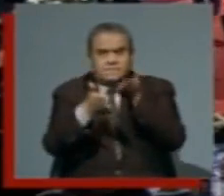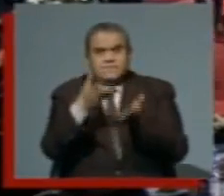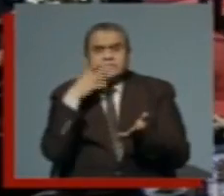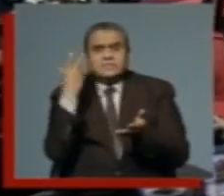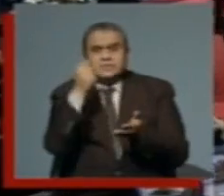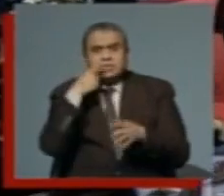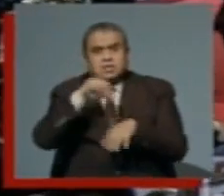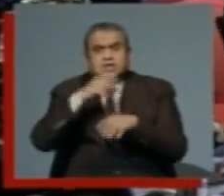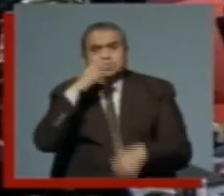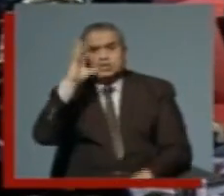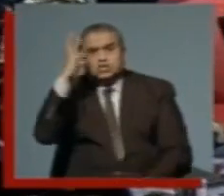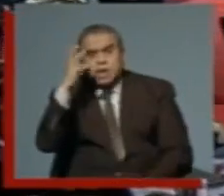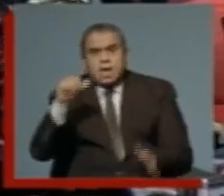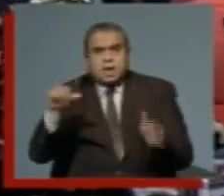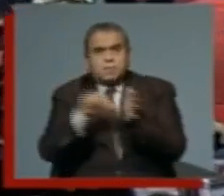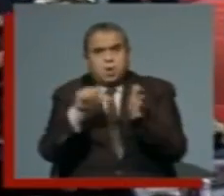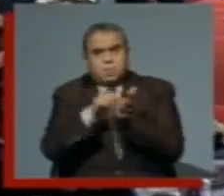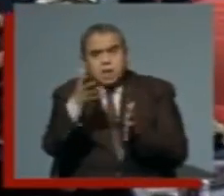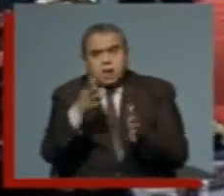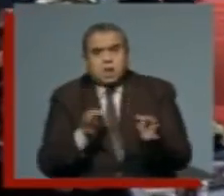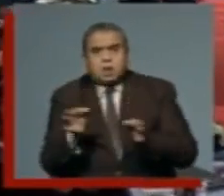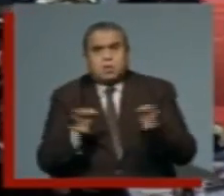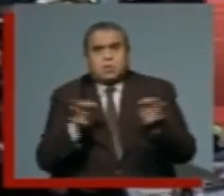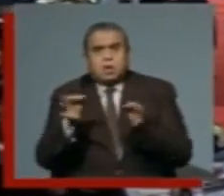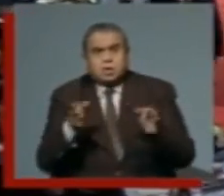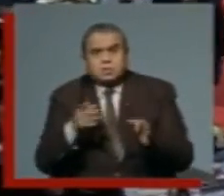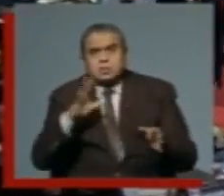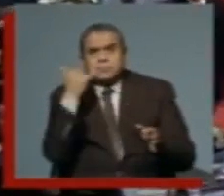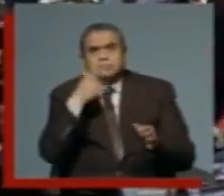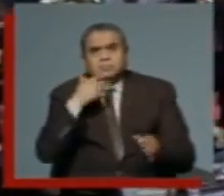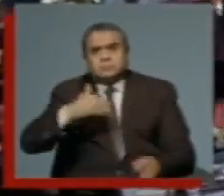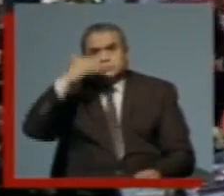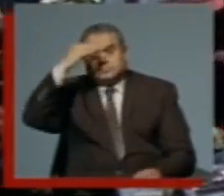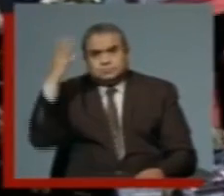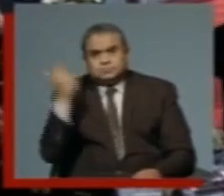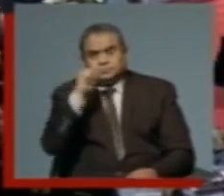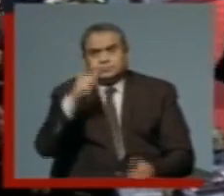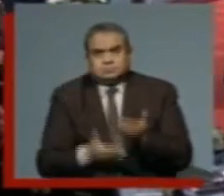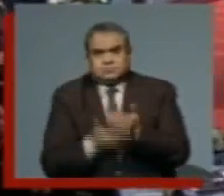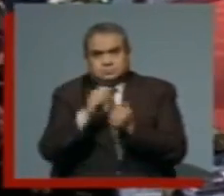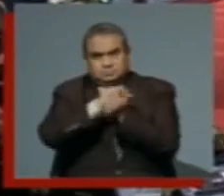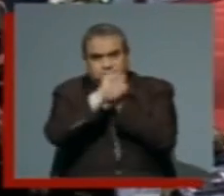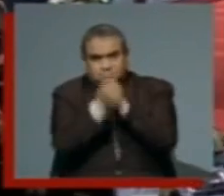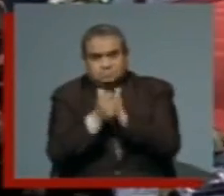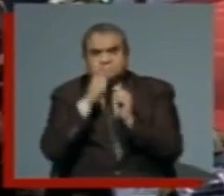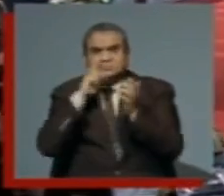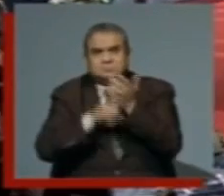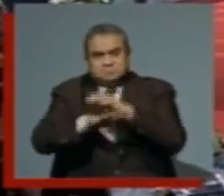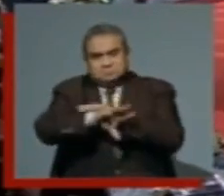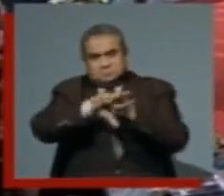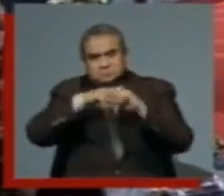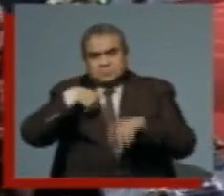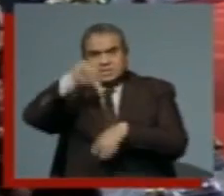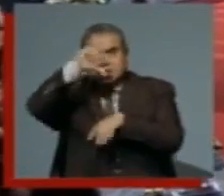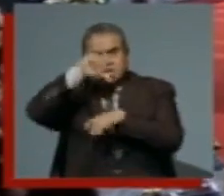شبابها وعمالها ومهندسينها والسواعد اللي قدرت انها تحول الحلم الحقيقي في العاصمه الاداريه